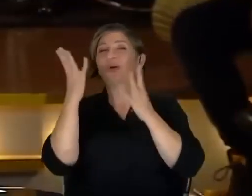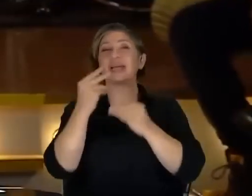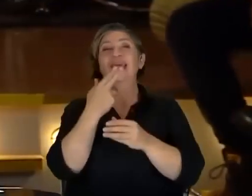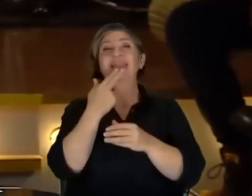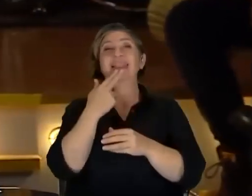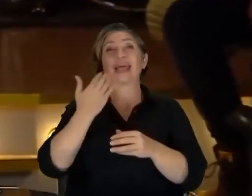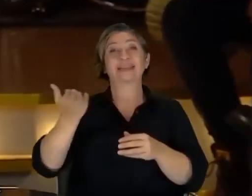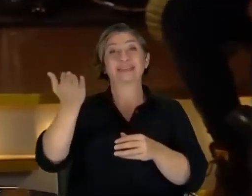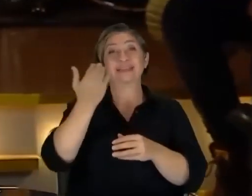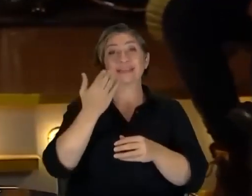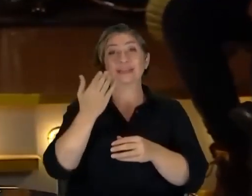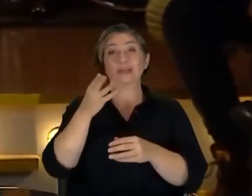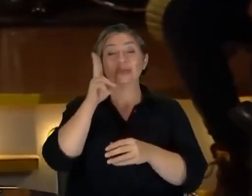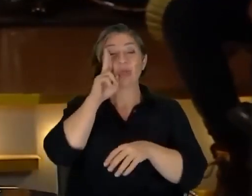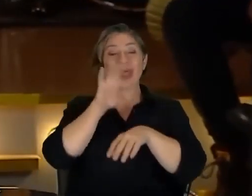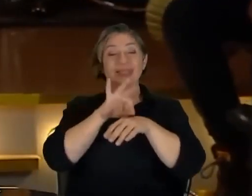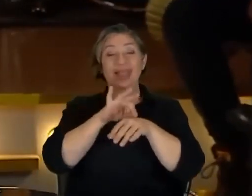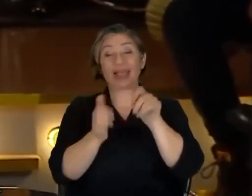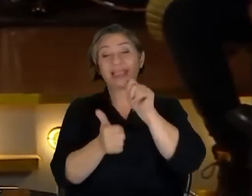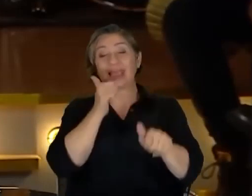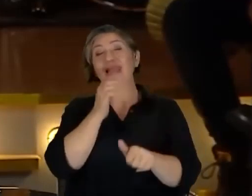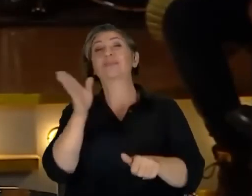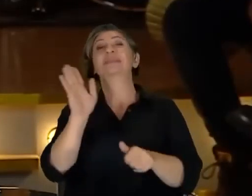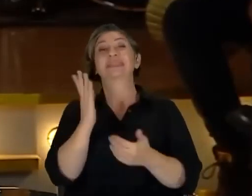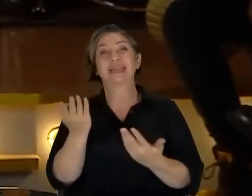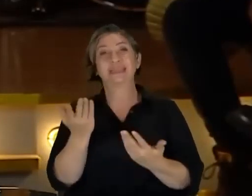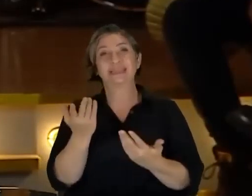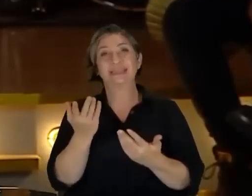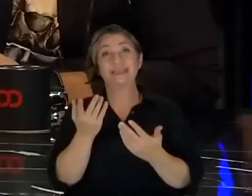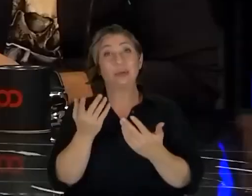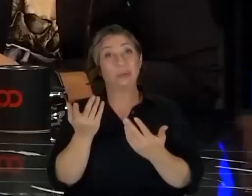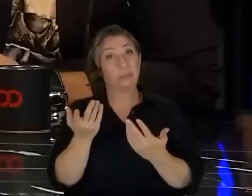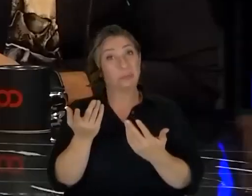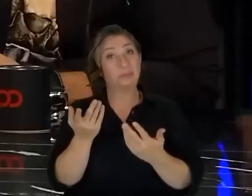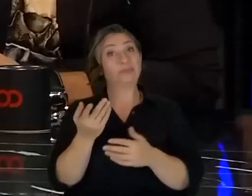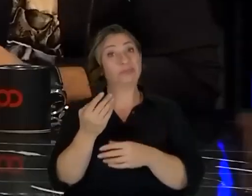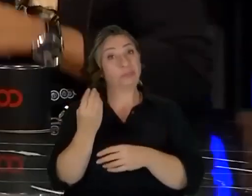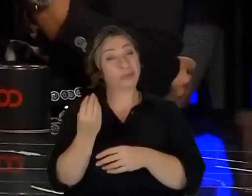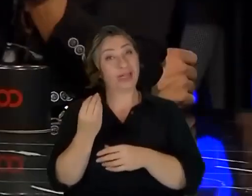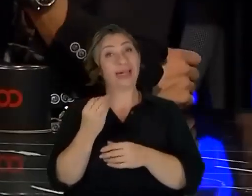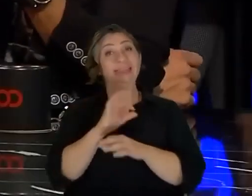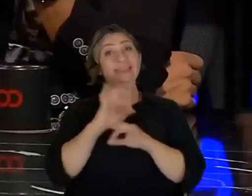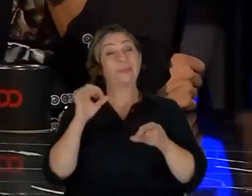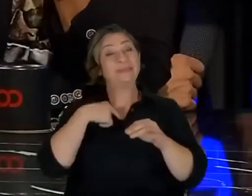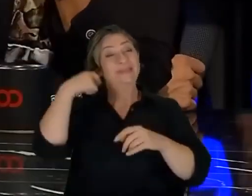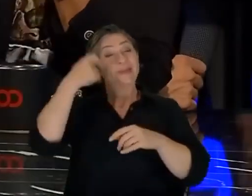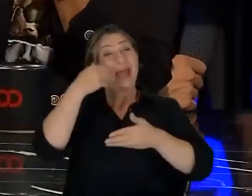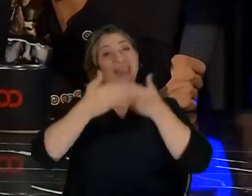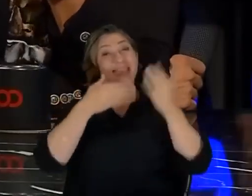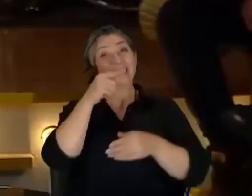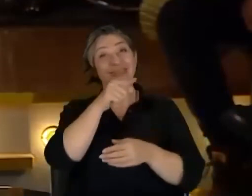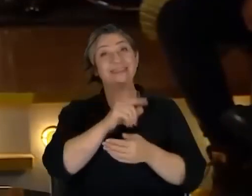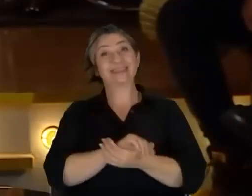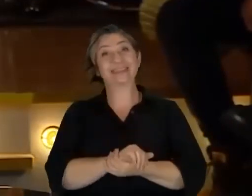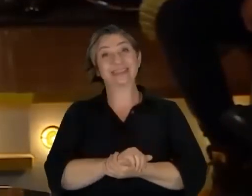olan kadınlar son anda geri dönmesinler? Gibi. Güzel. Tam bizim filmi anlattın abi